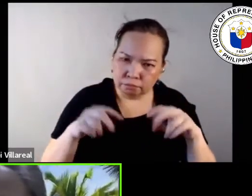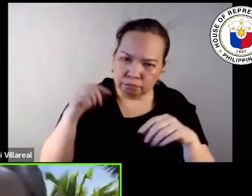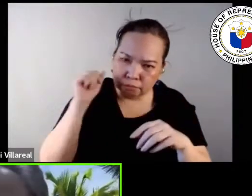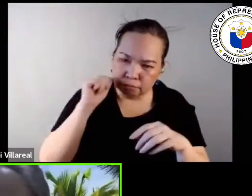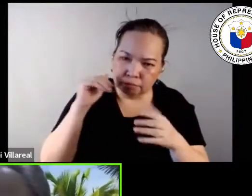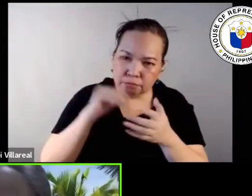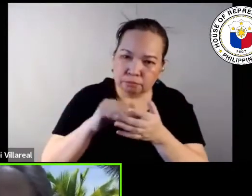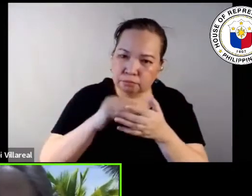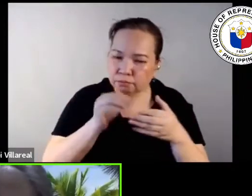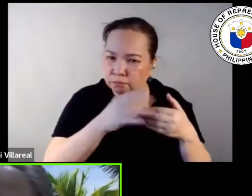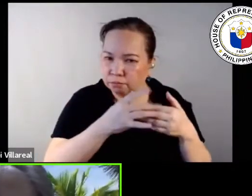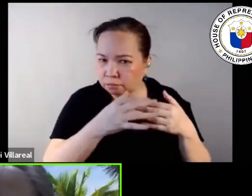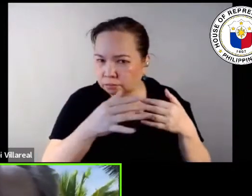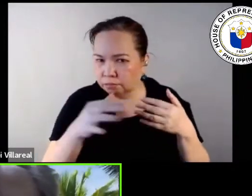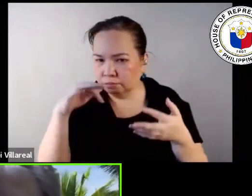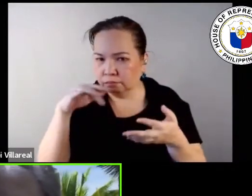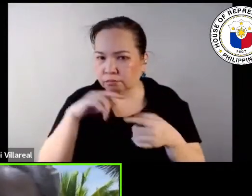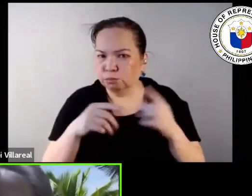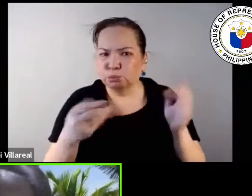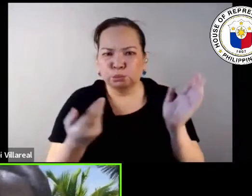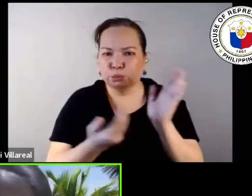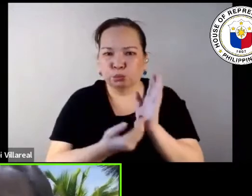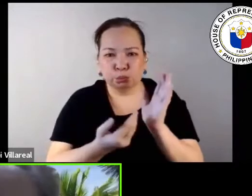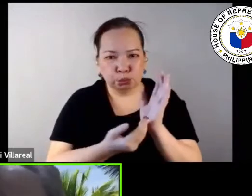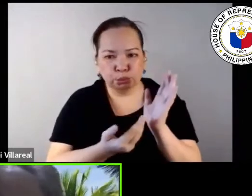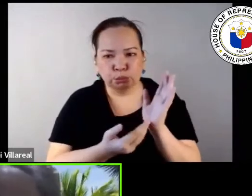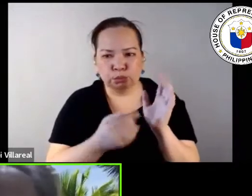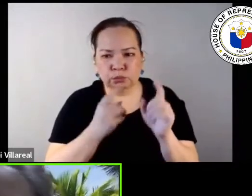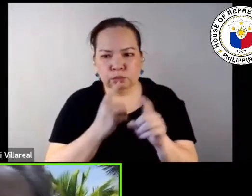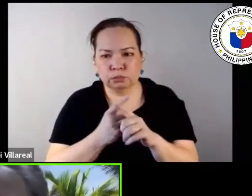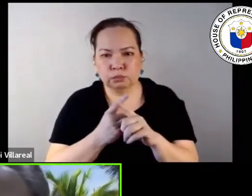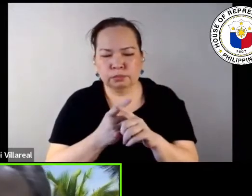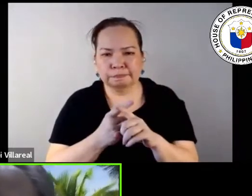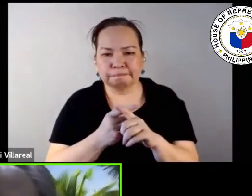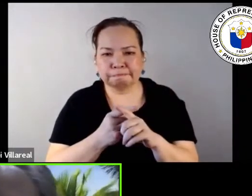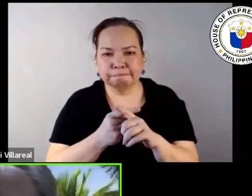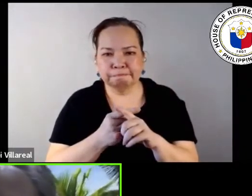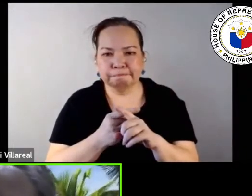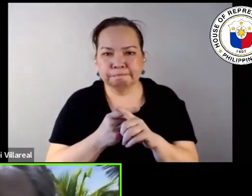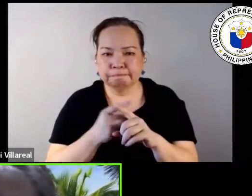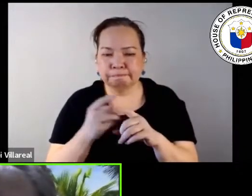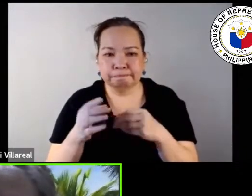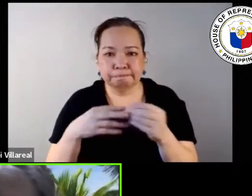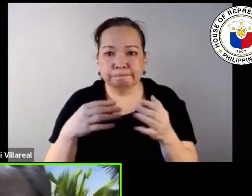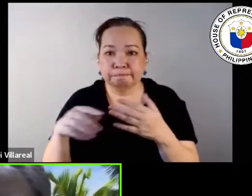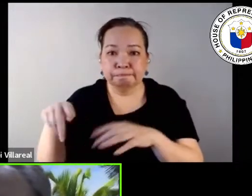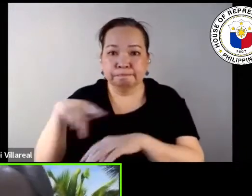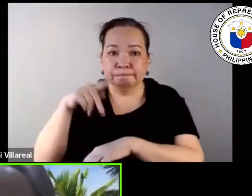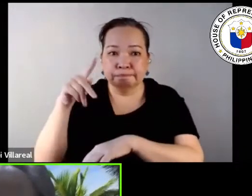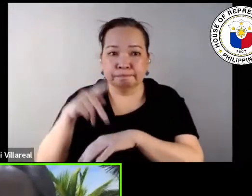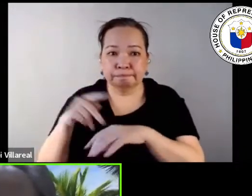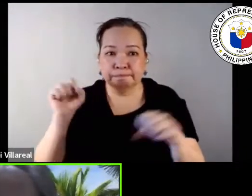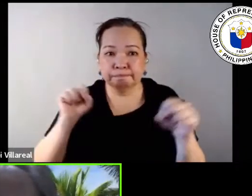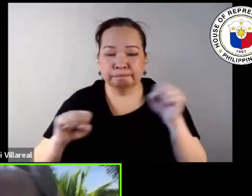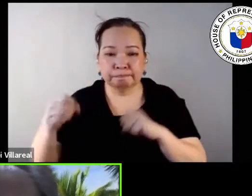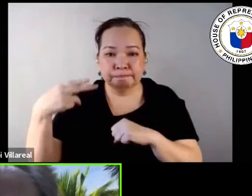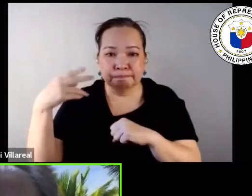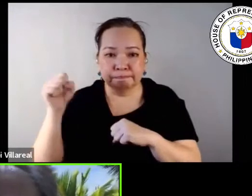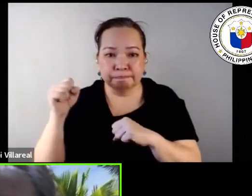At naipapakita nito kahit na dun sa Philippine Science High School